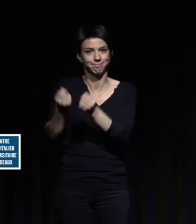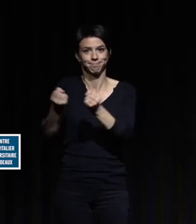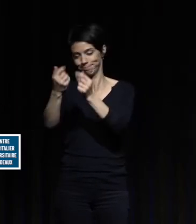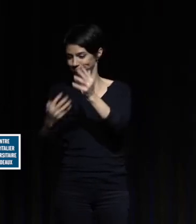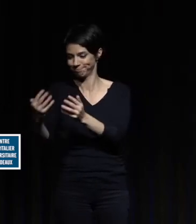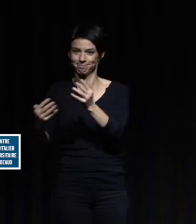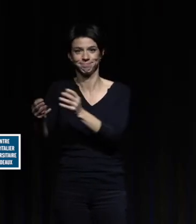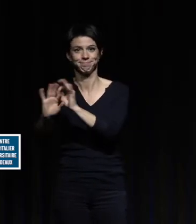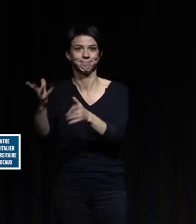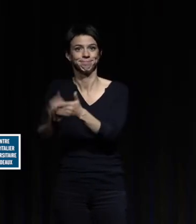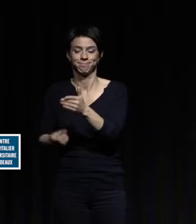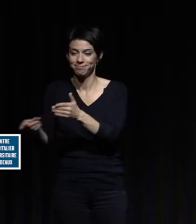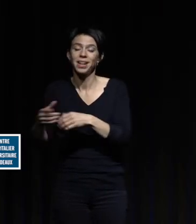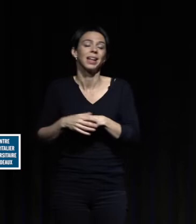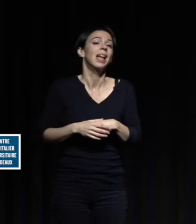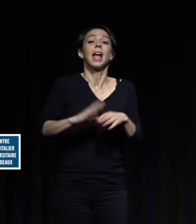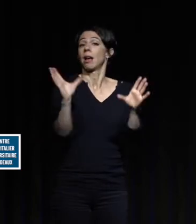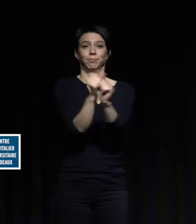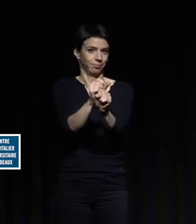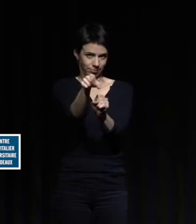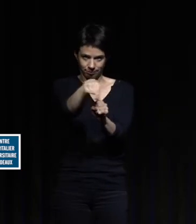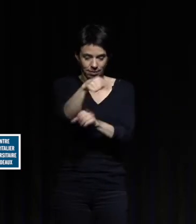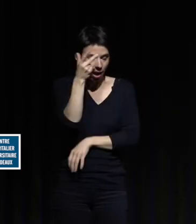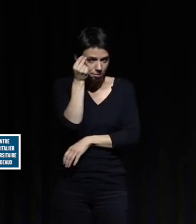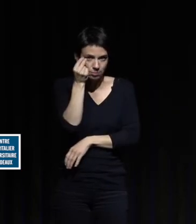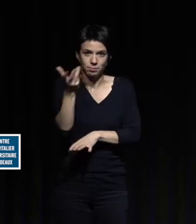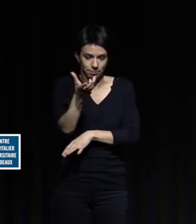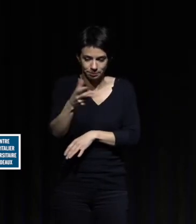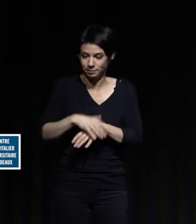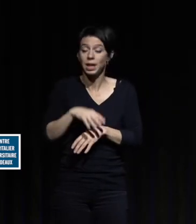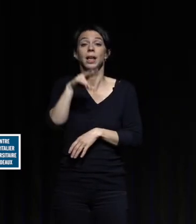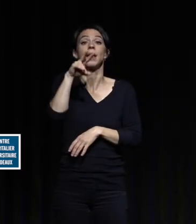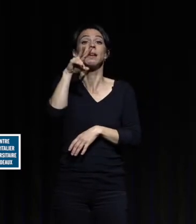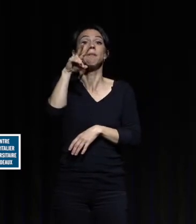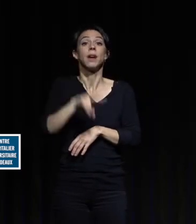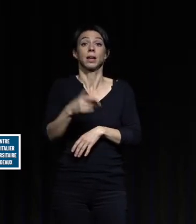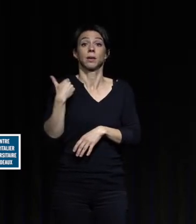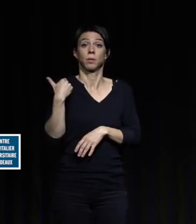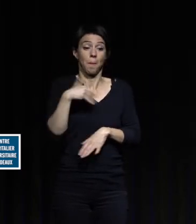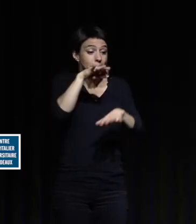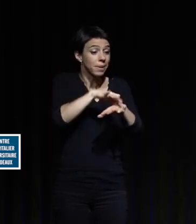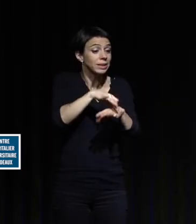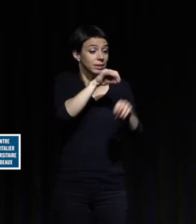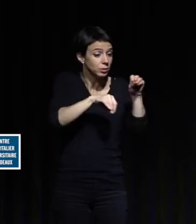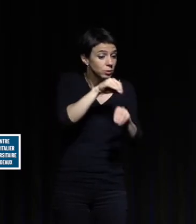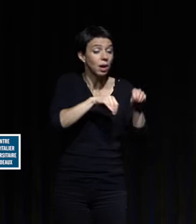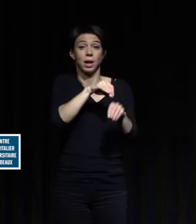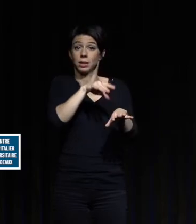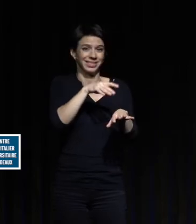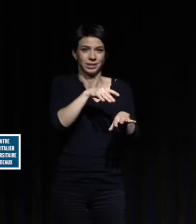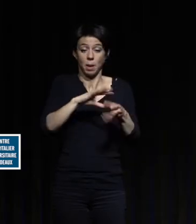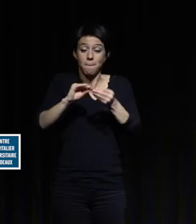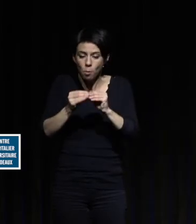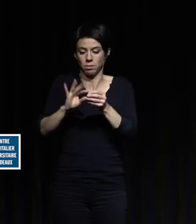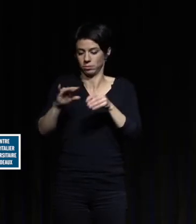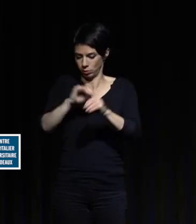problèmes. On n'est pas en train de soigner des images, on n'est pas en train de soigner une maladie, on est en train de soigner des problèmes. Et là, vous voyez, par exemple, dans le cas d'une